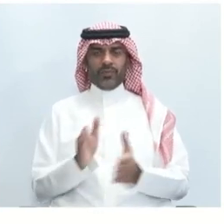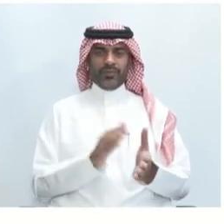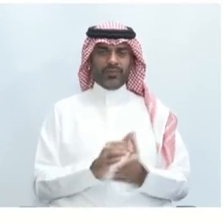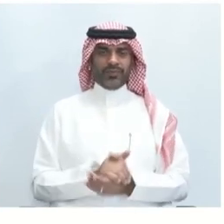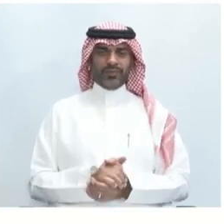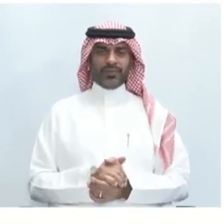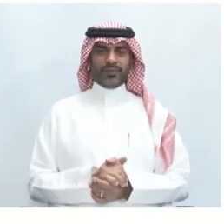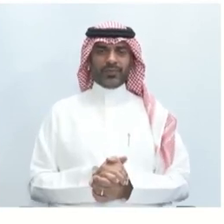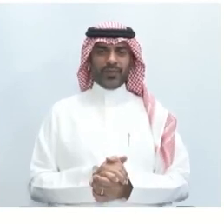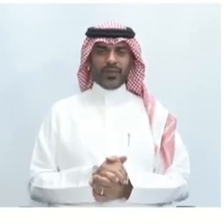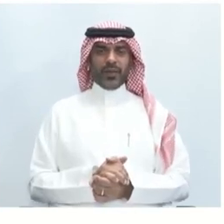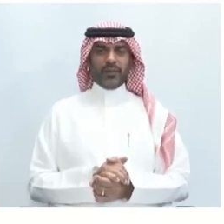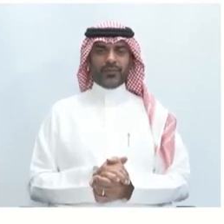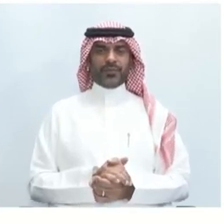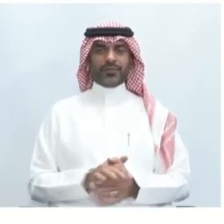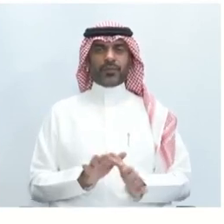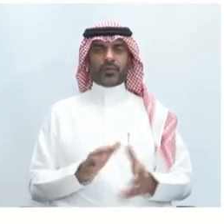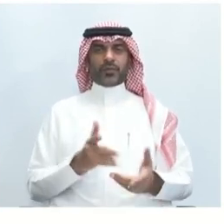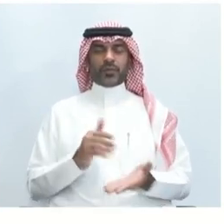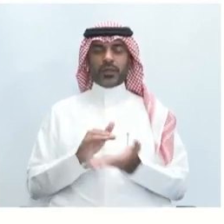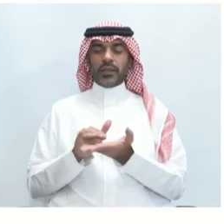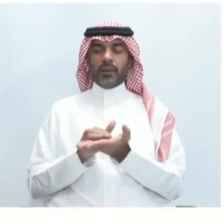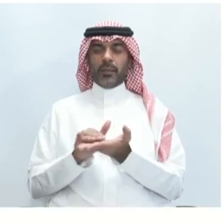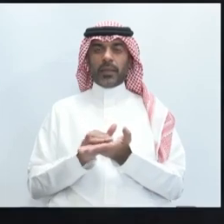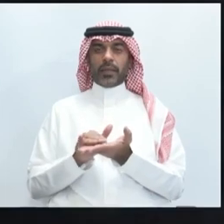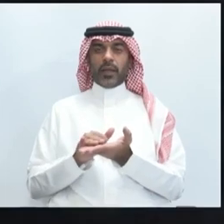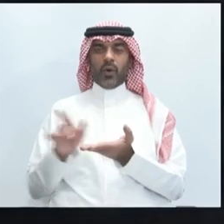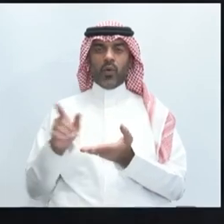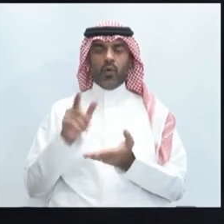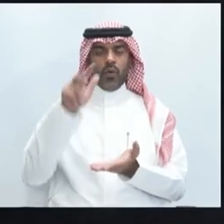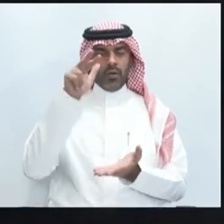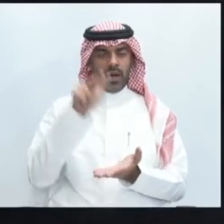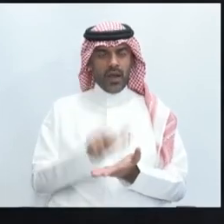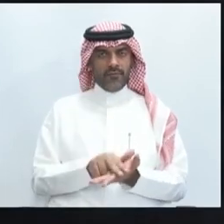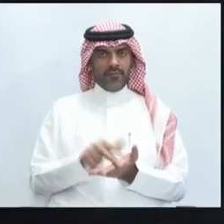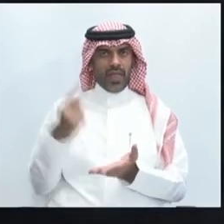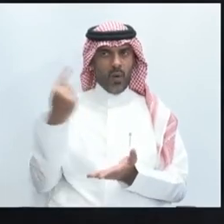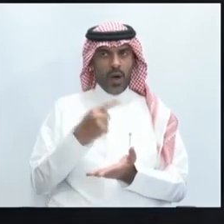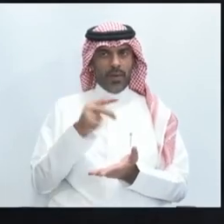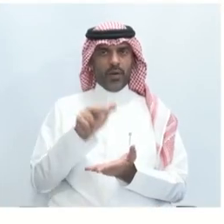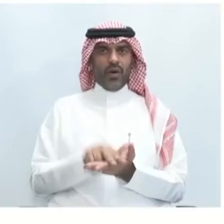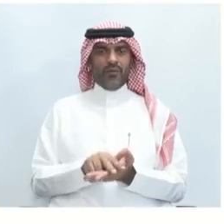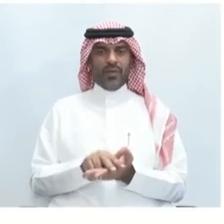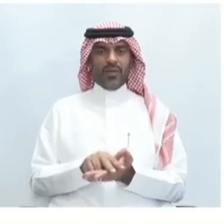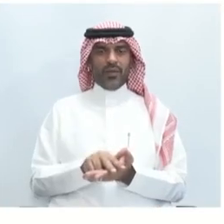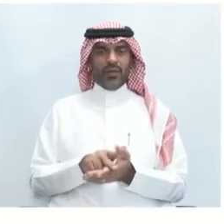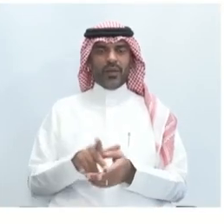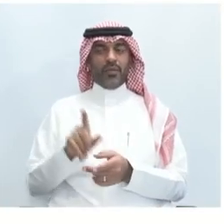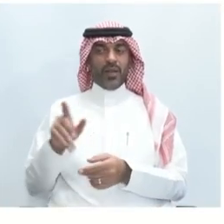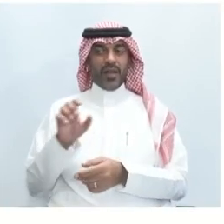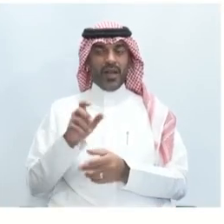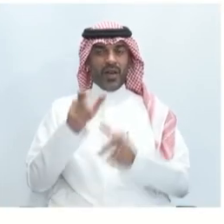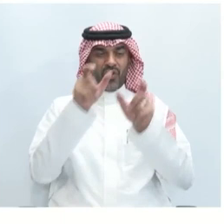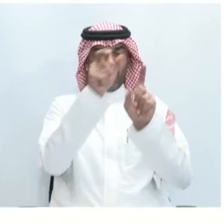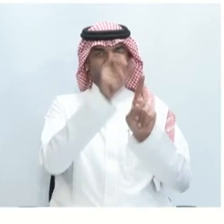طيب ما هي المنطقه التي ينفذ فيها الروبوت البرنامج احسنتم من خلال روبوت اي بي ثري نستطيع